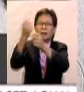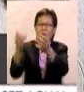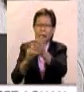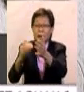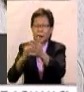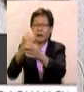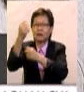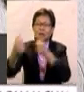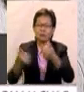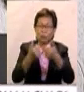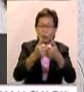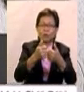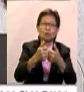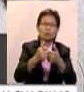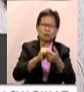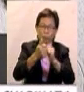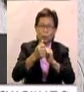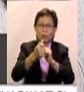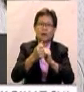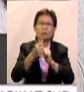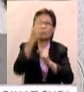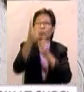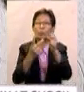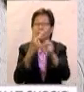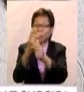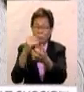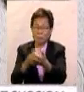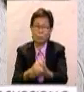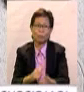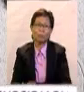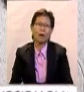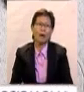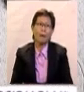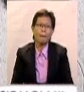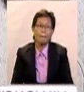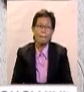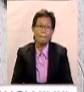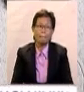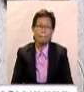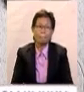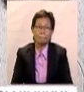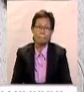Temasya Sukan Dwi tahunan itu. Insya Allah tiada halangan waktu itu nak main.